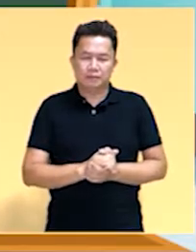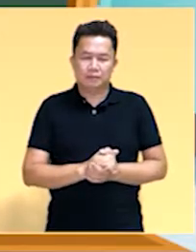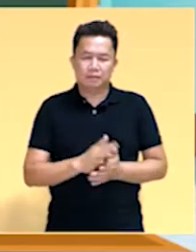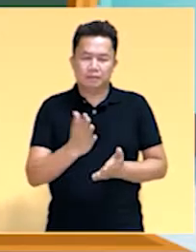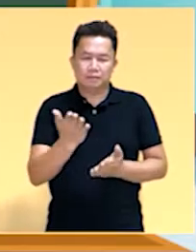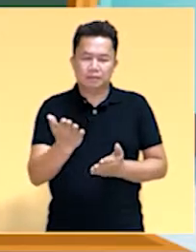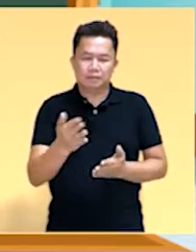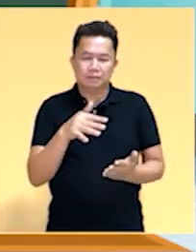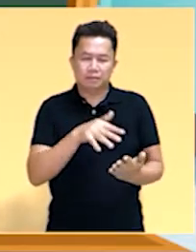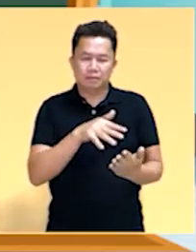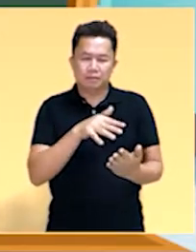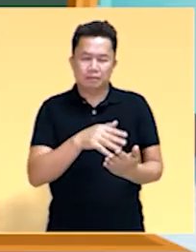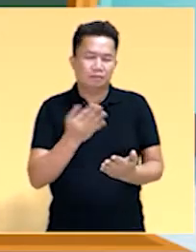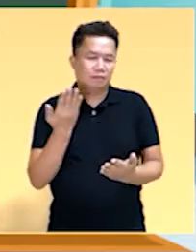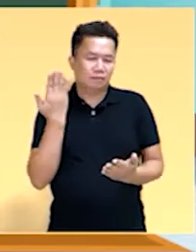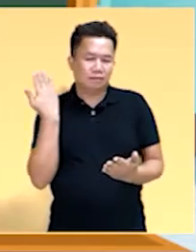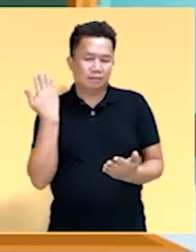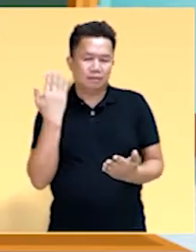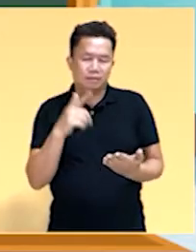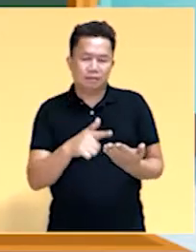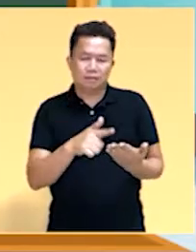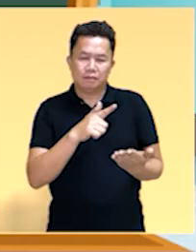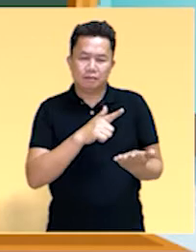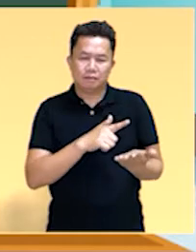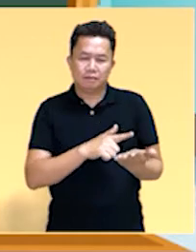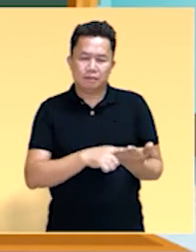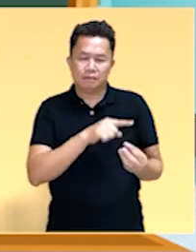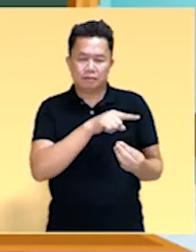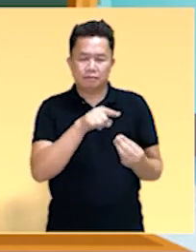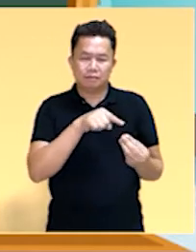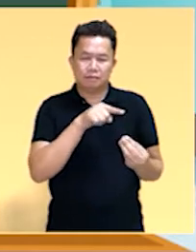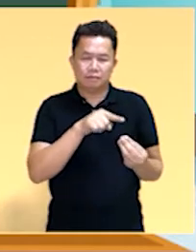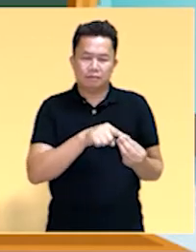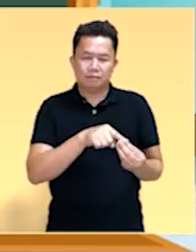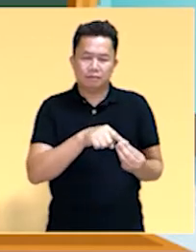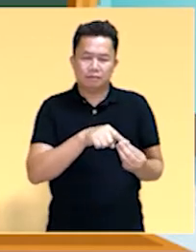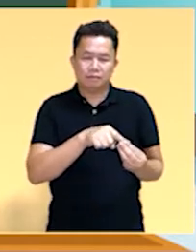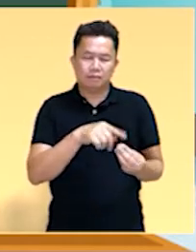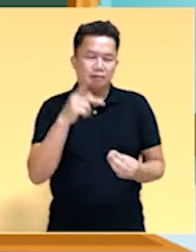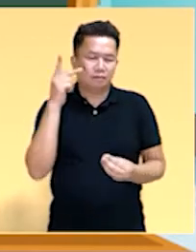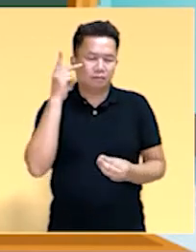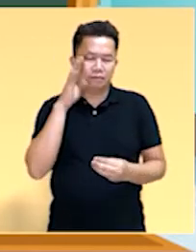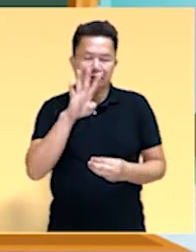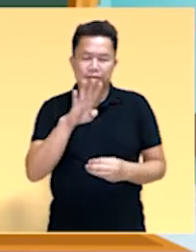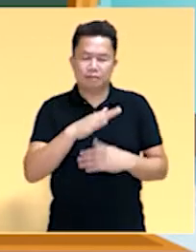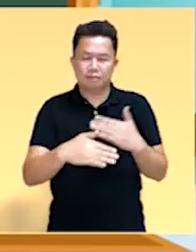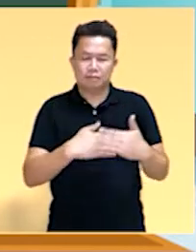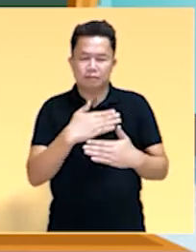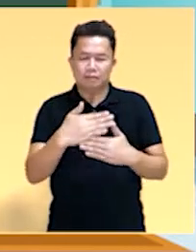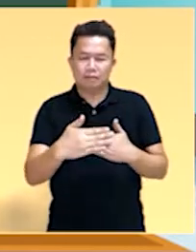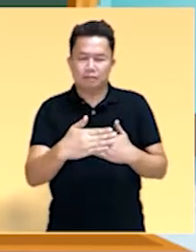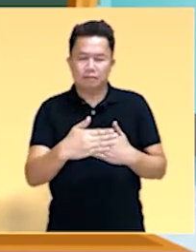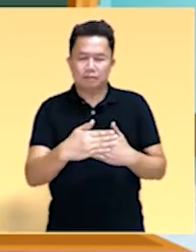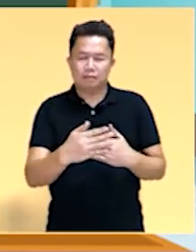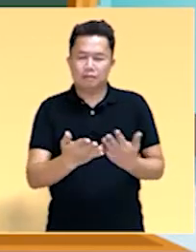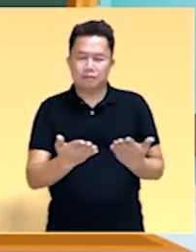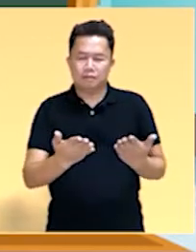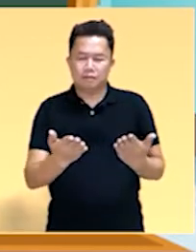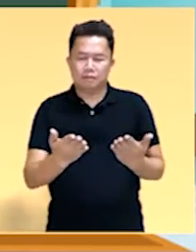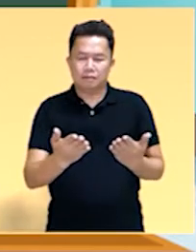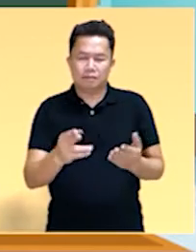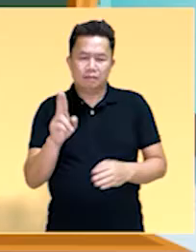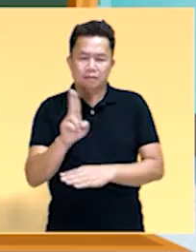nang napag-aralan noong nakaraang aralin ang tungkol sa Polya's 4-step procedure kung